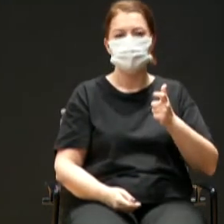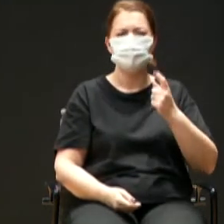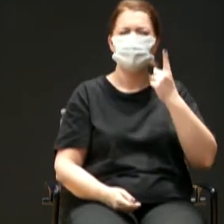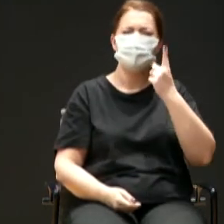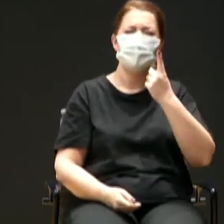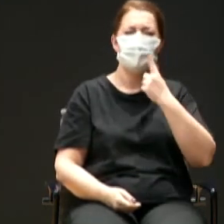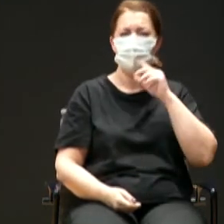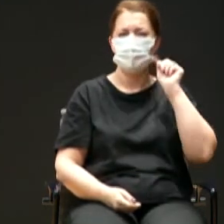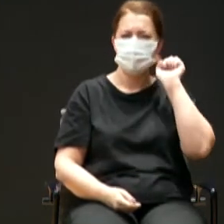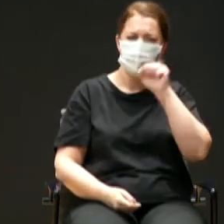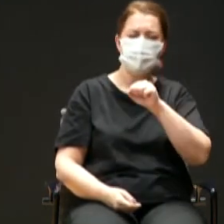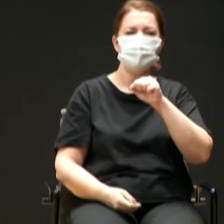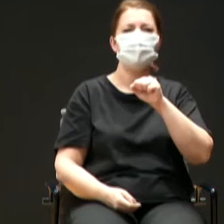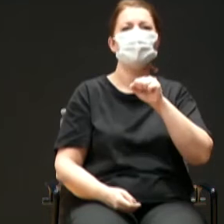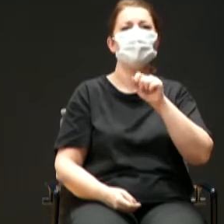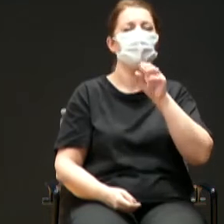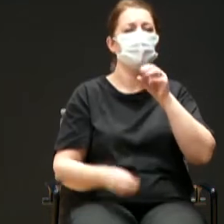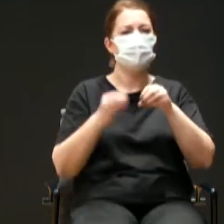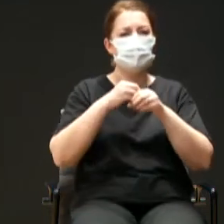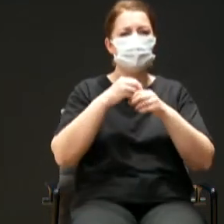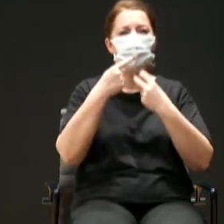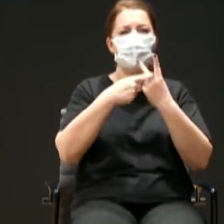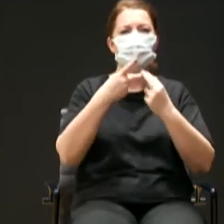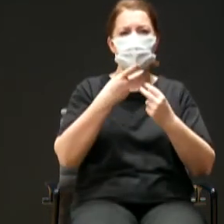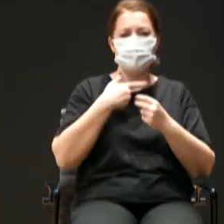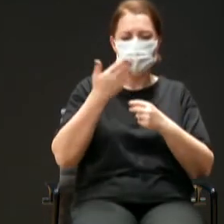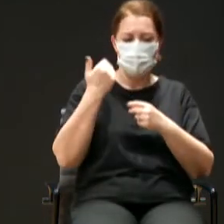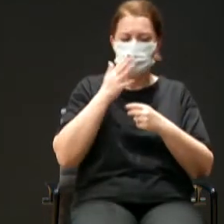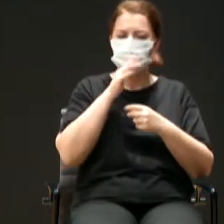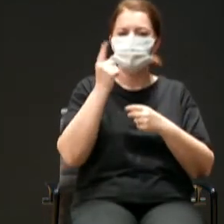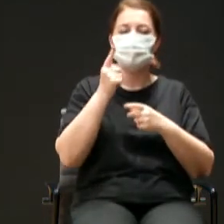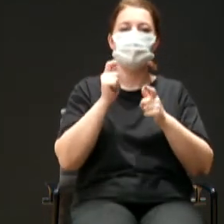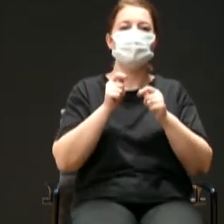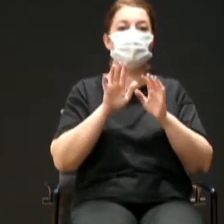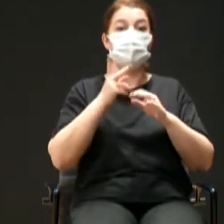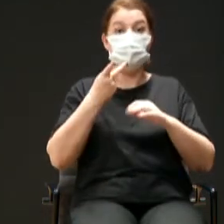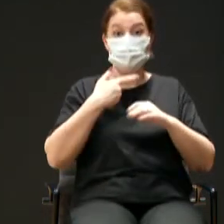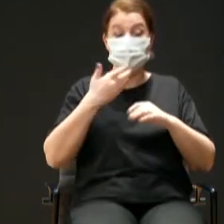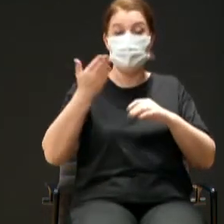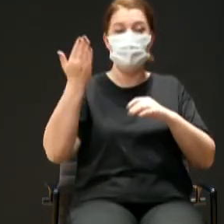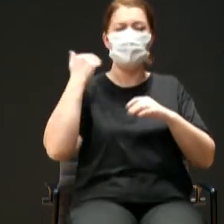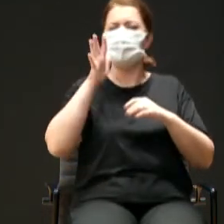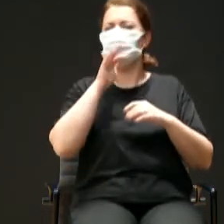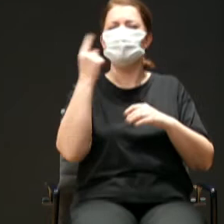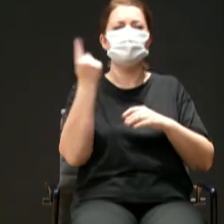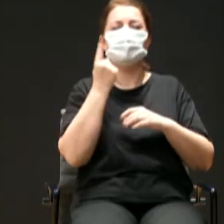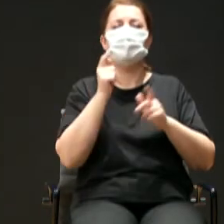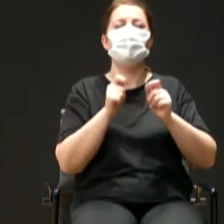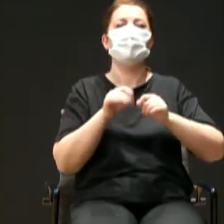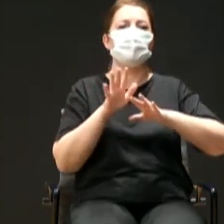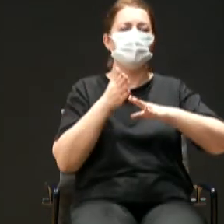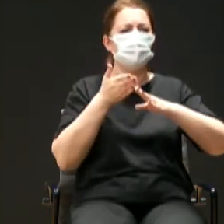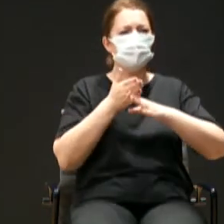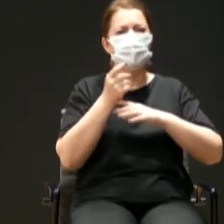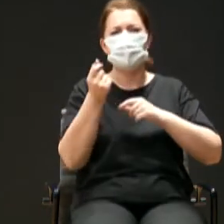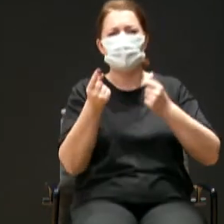karalamak için Yakuplu'ya bizden önce hiçbir şey yapılmadı. Bizden önce hiçbir şey yapılmadı. Doğru, küçük